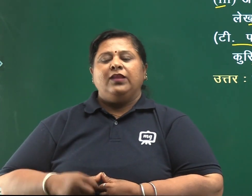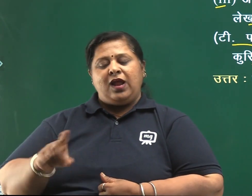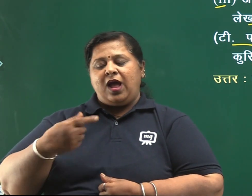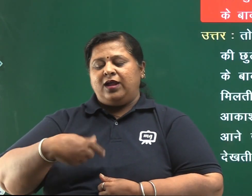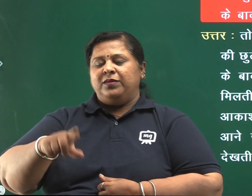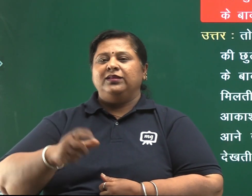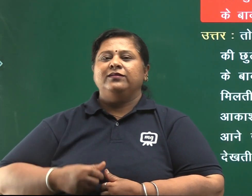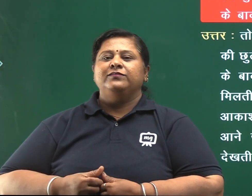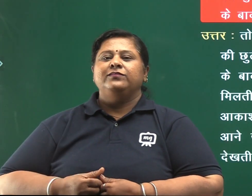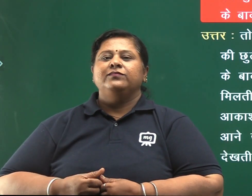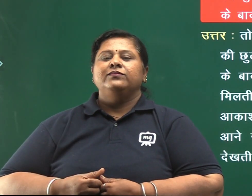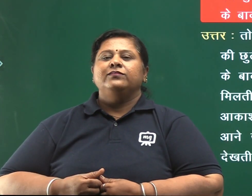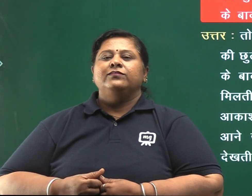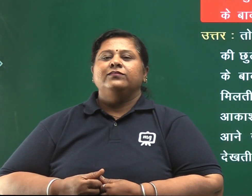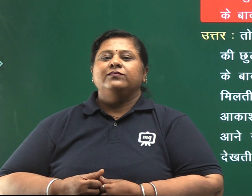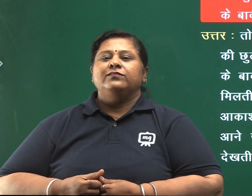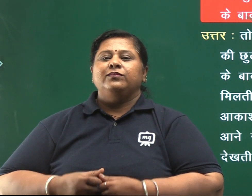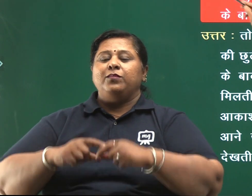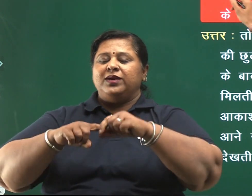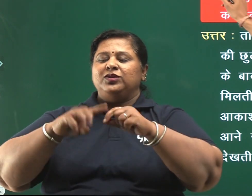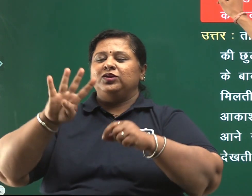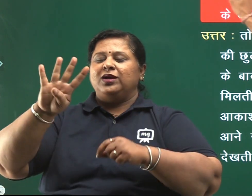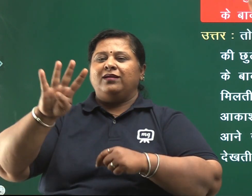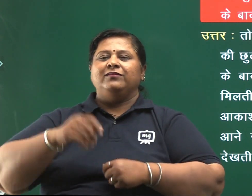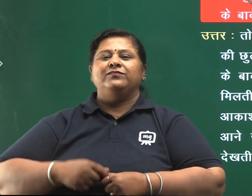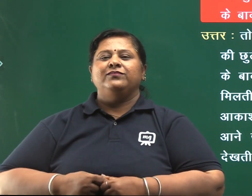आगे बढ़ते हैं। प्रश्न 4,